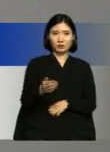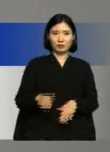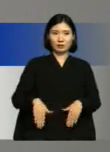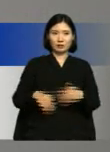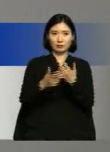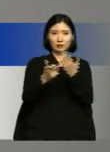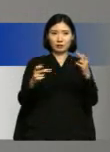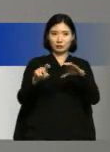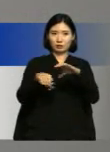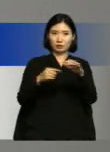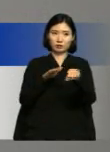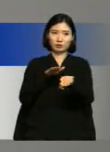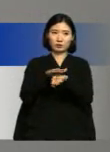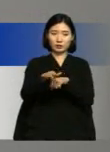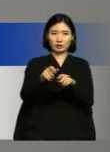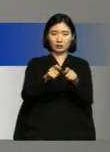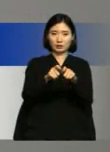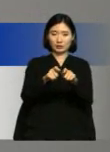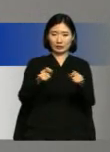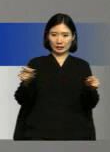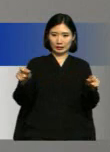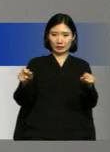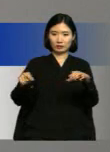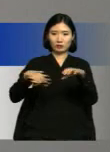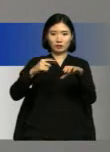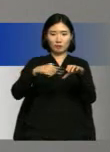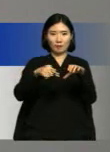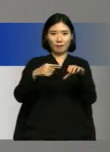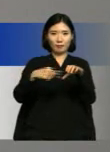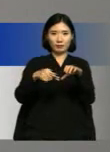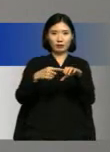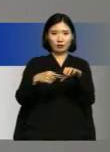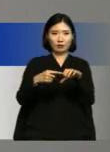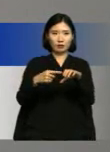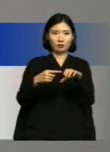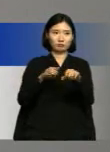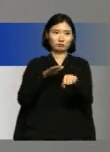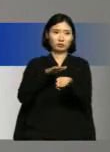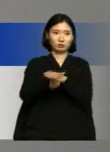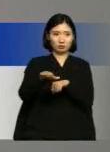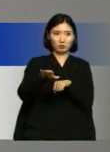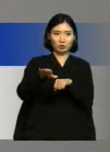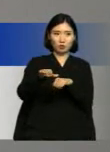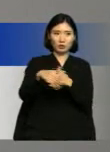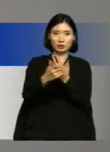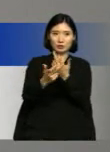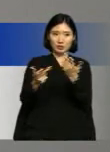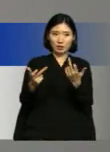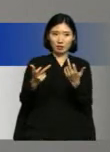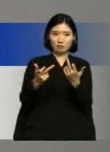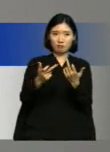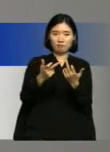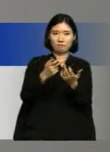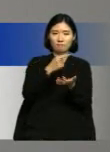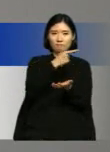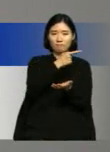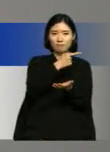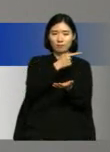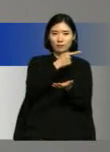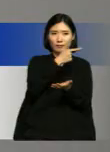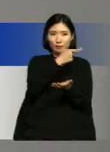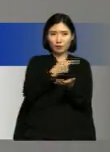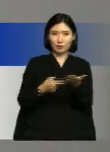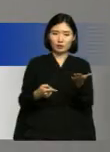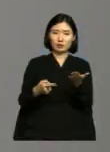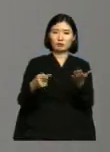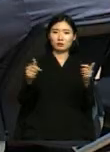터널식으로 긴 터널로 해서 환경, 고봉산을 훼손을